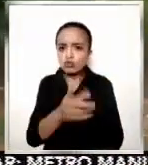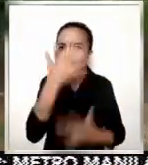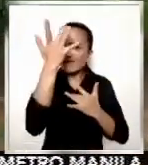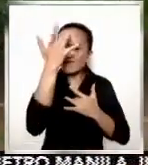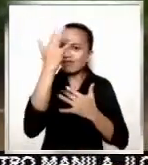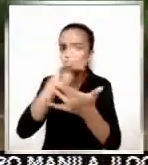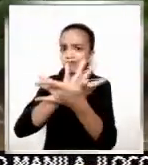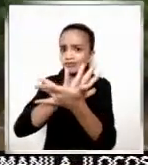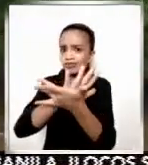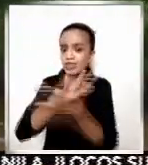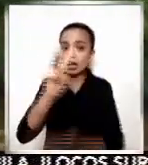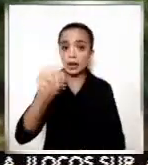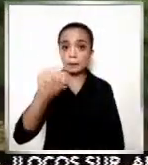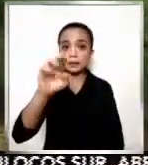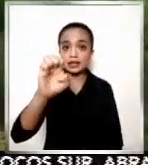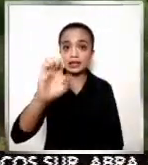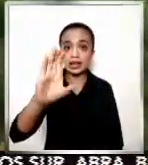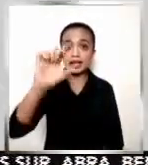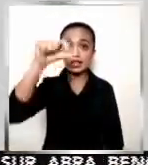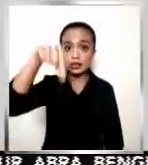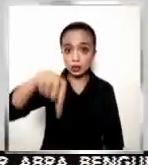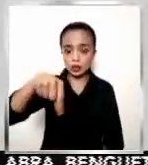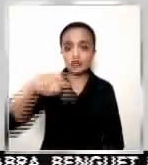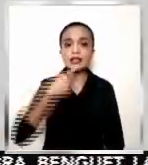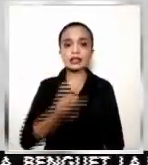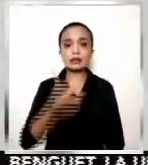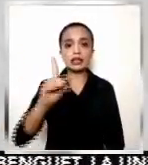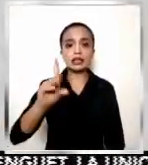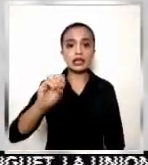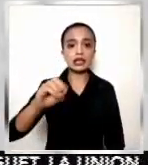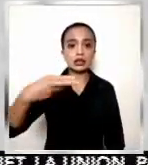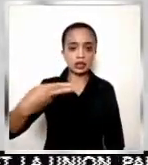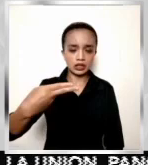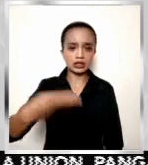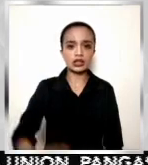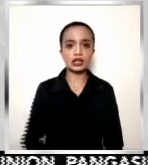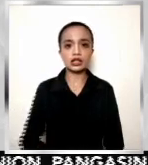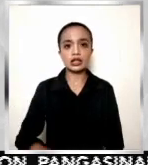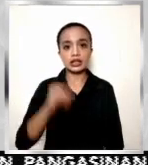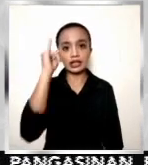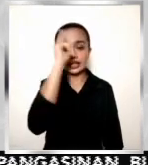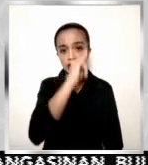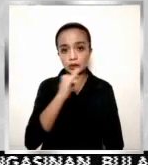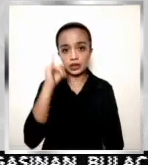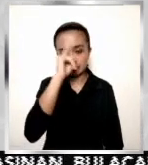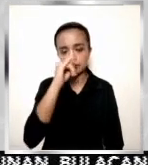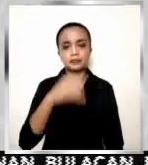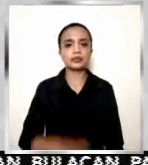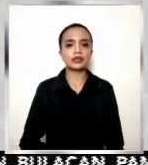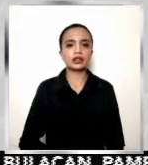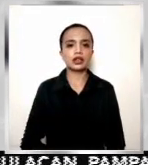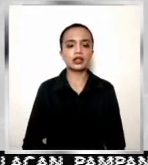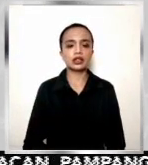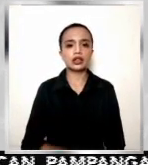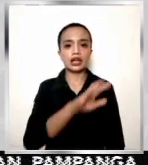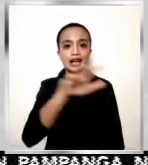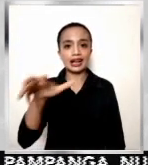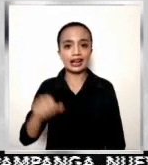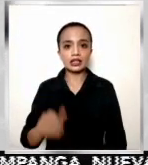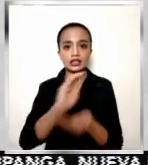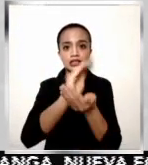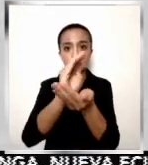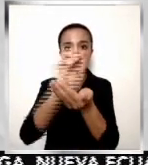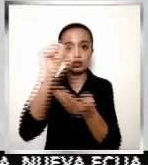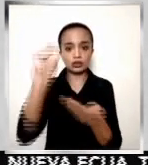MECQ base sa datos ng DOH. Ang Iloilo, Negros Oriental, Cagayan at Zamboanga del Sur ang may pinakamaraming aktibong